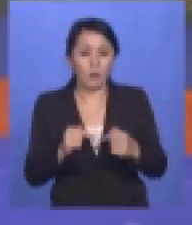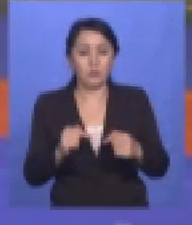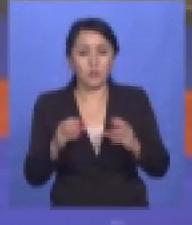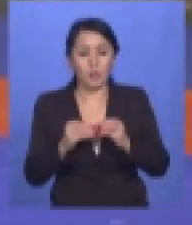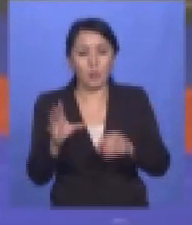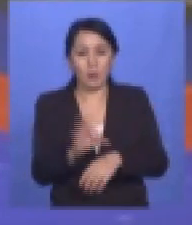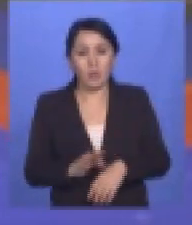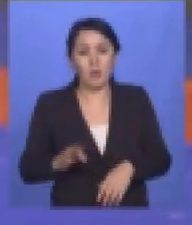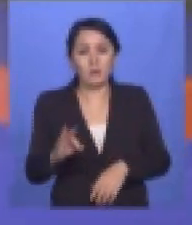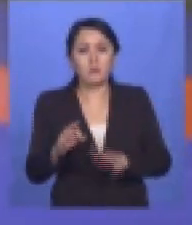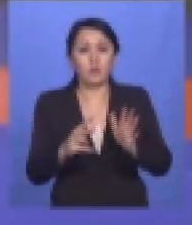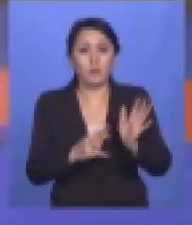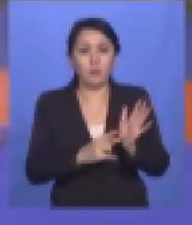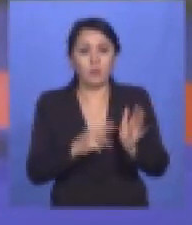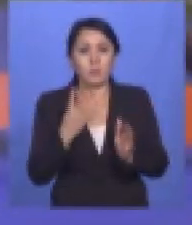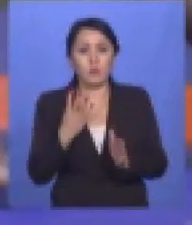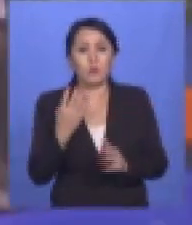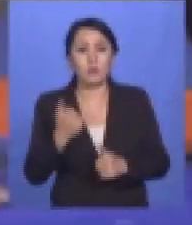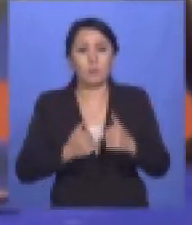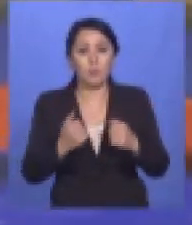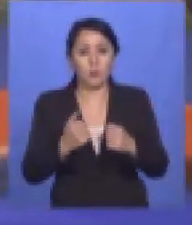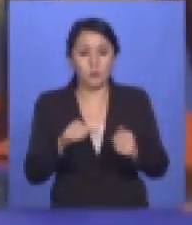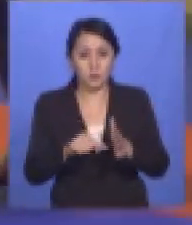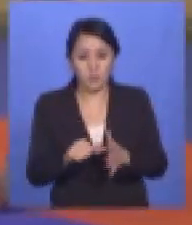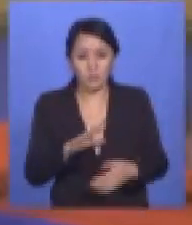10 облысынан келген 84 спортшы шықты.